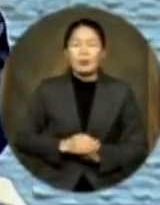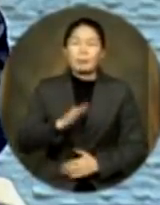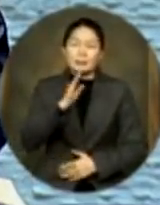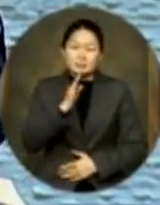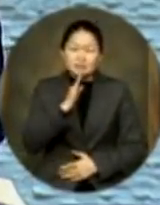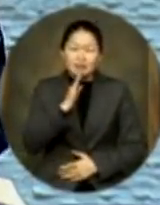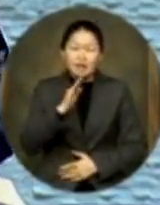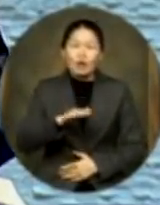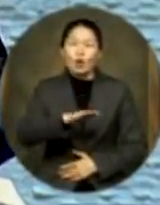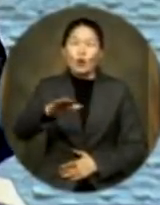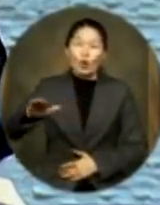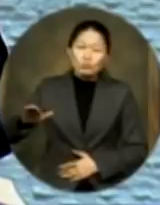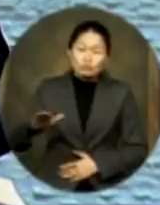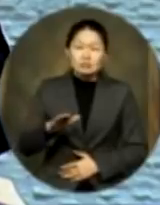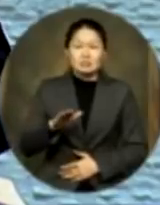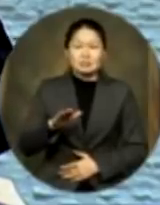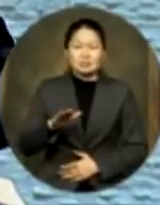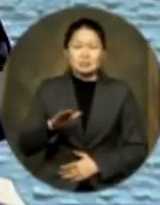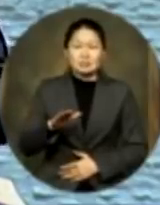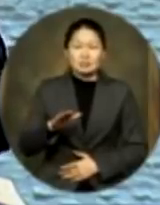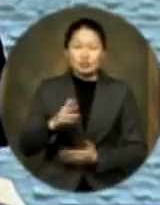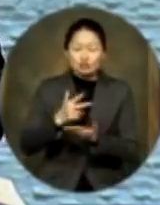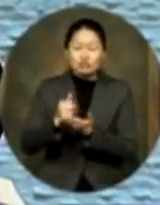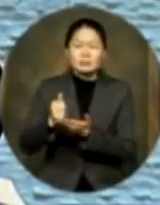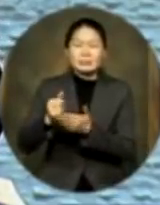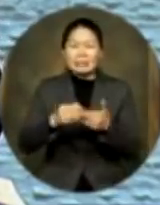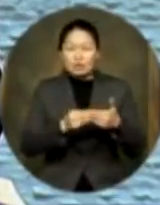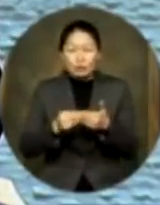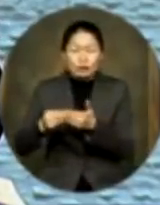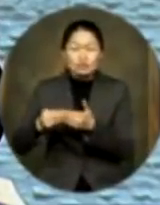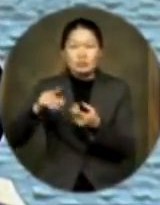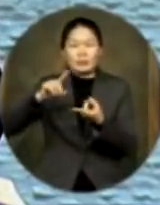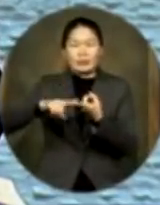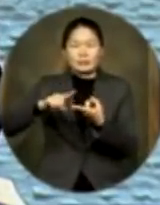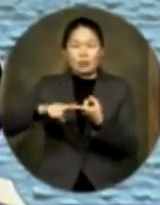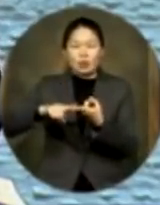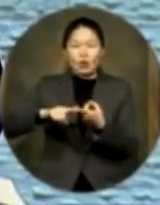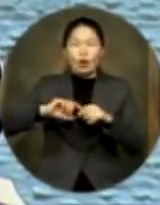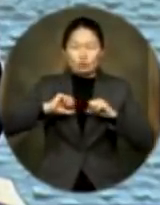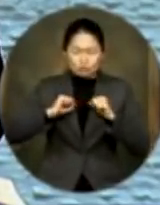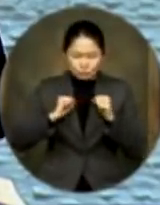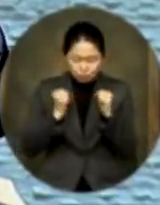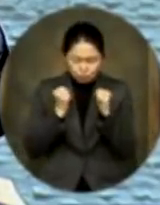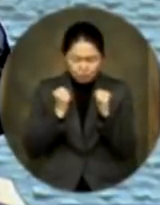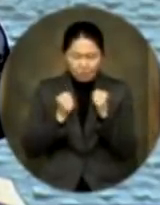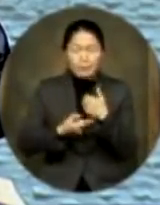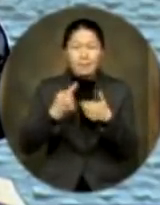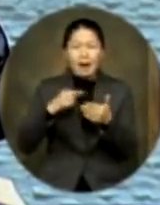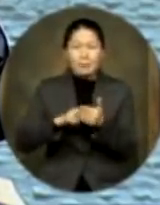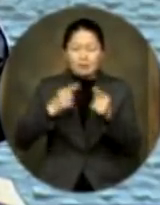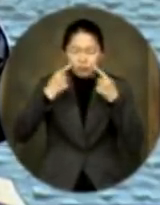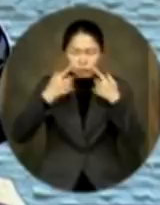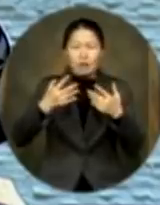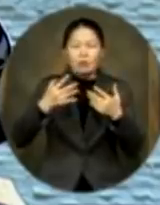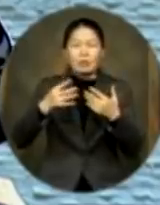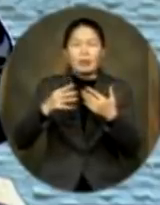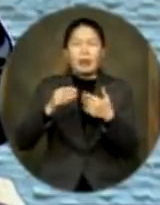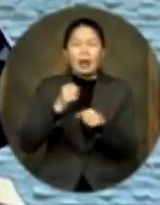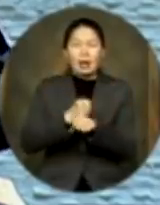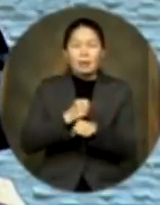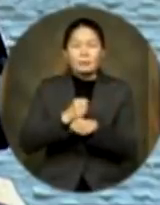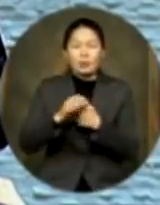그랬습니다 여러분들이 주님이 인도하시는 것에 대해서 순종하게 따고 하는 마음만 분명히 하고